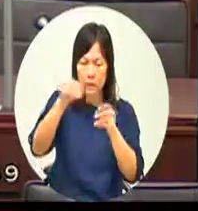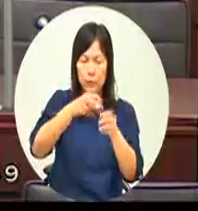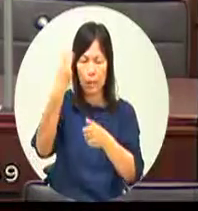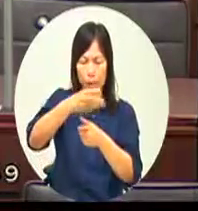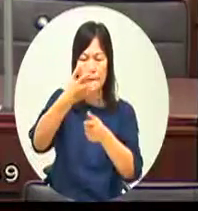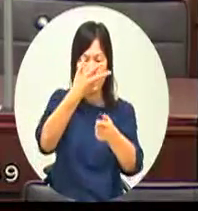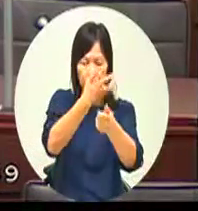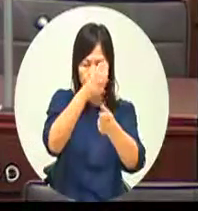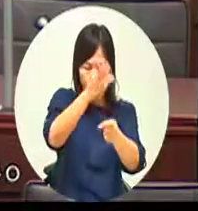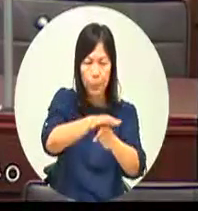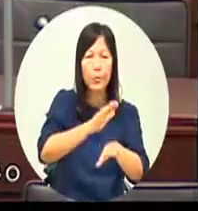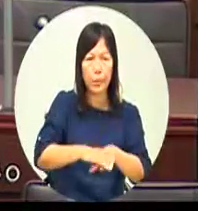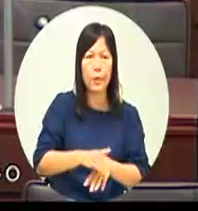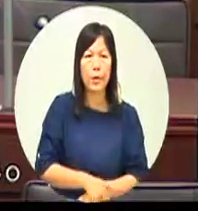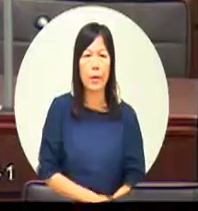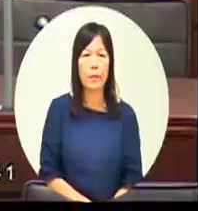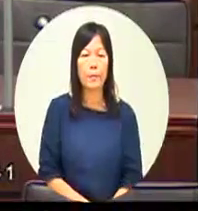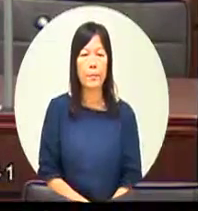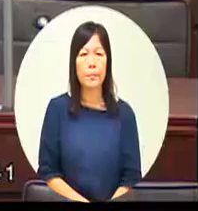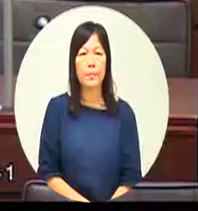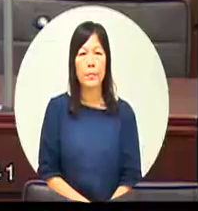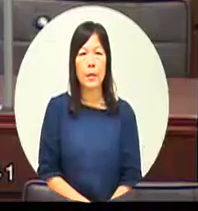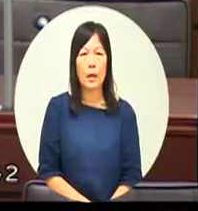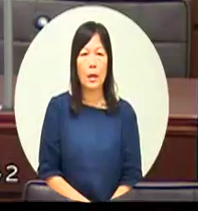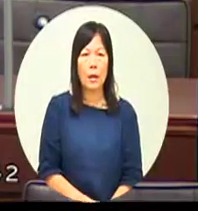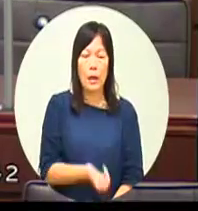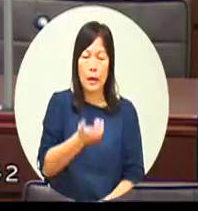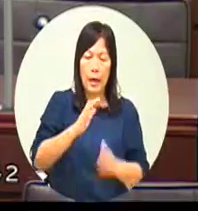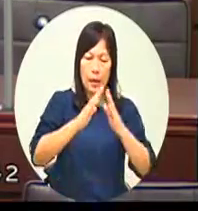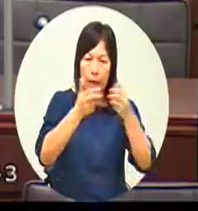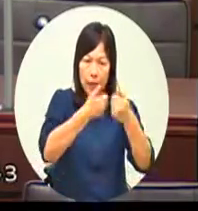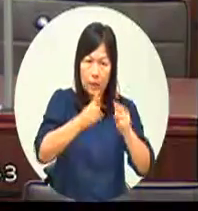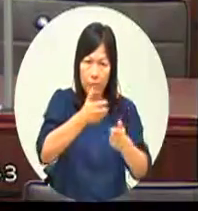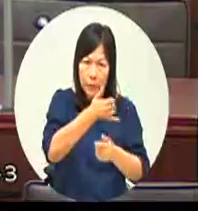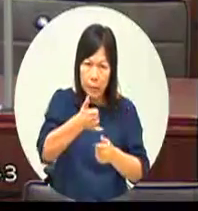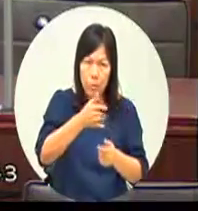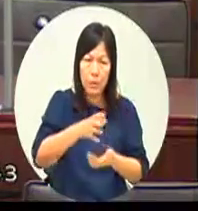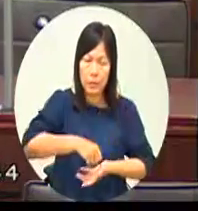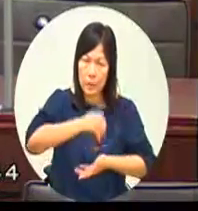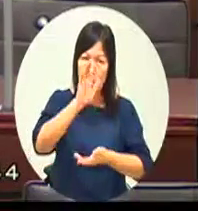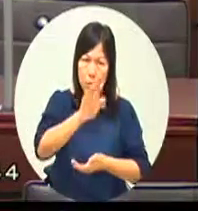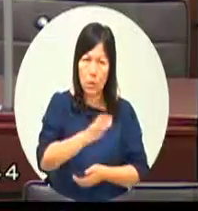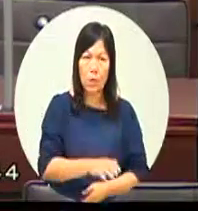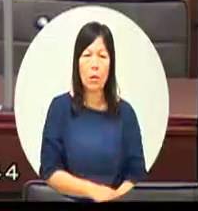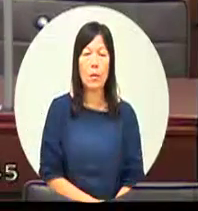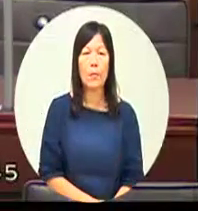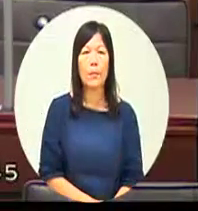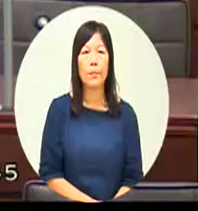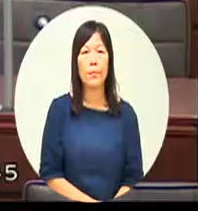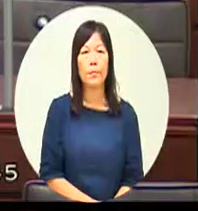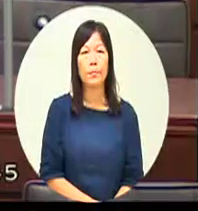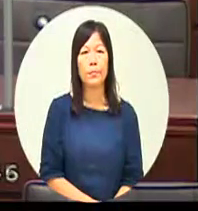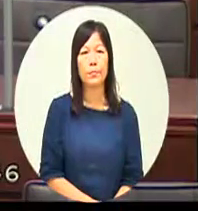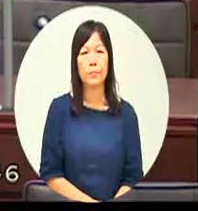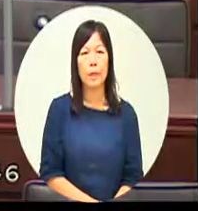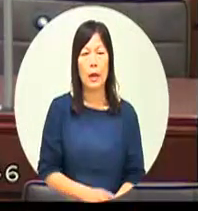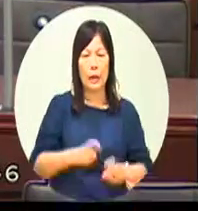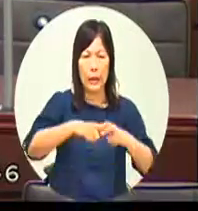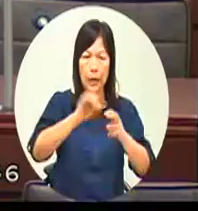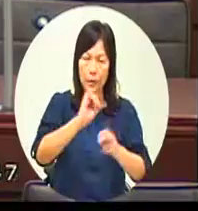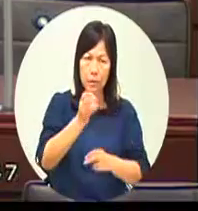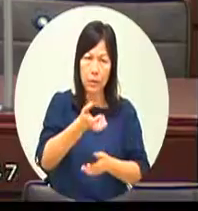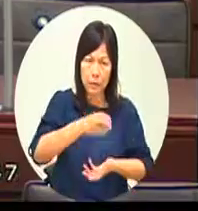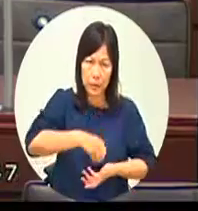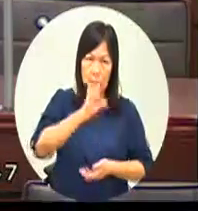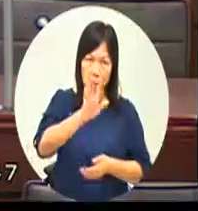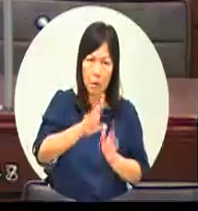来。 再补充过来。 啊，刚刚议员所提到的，包含我们那个李议员也有提到有